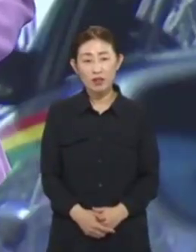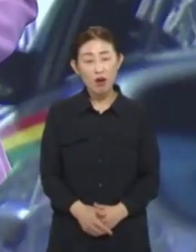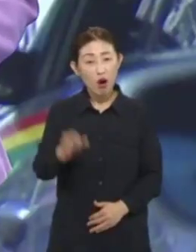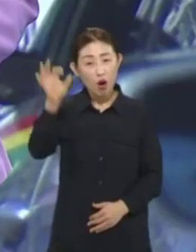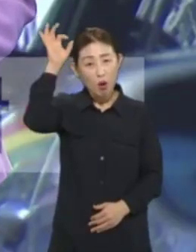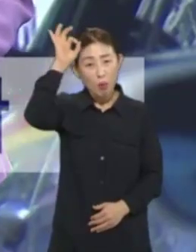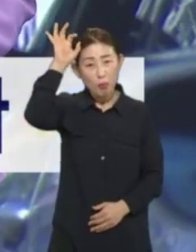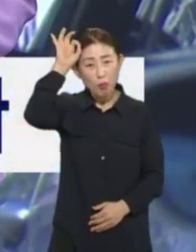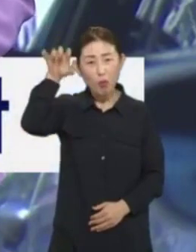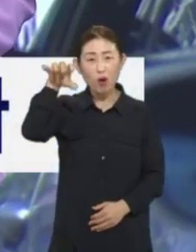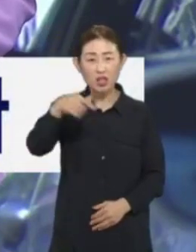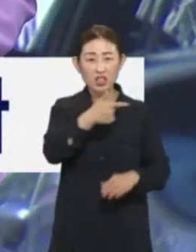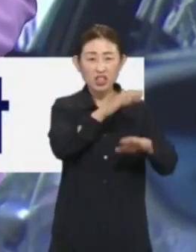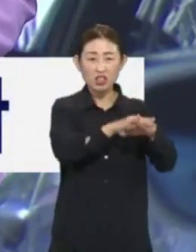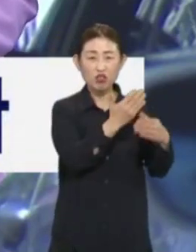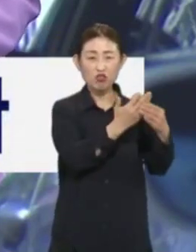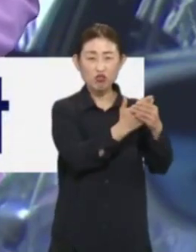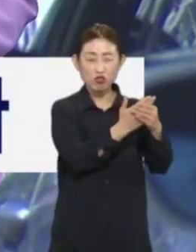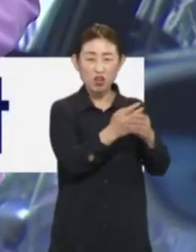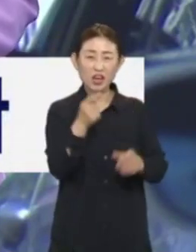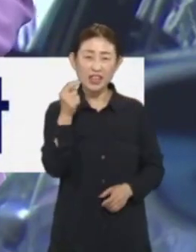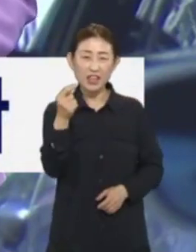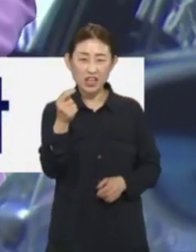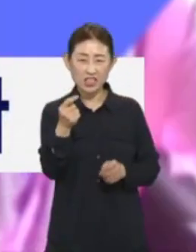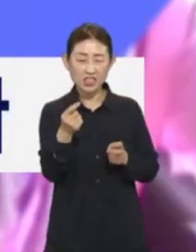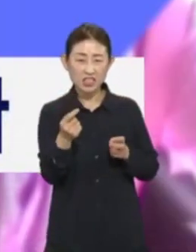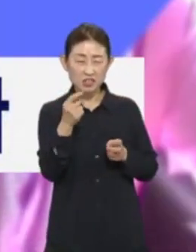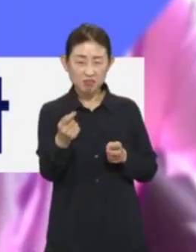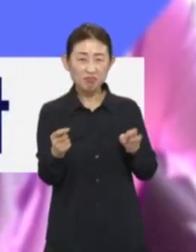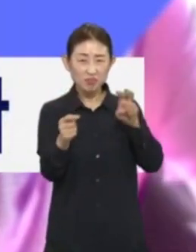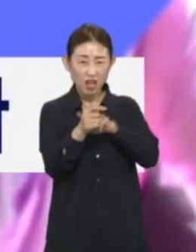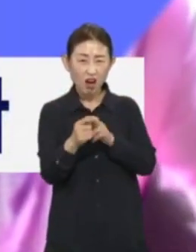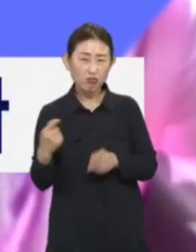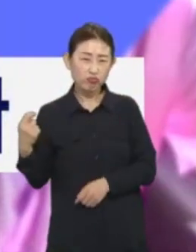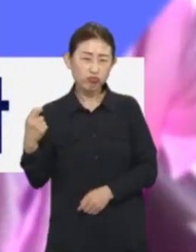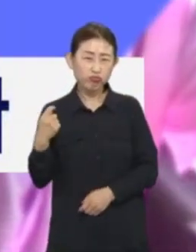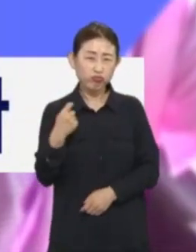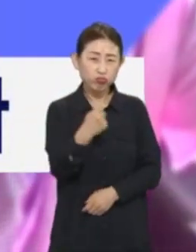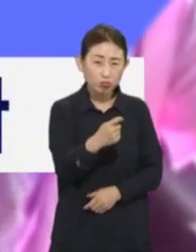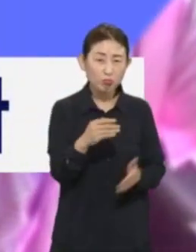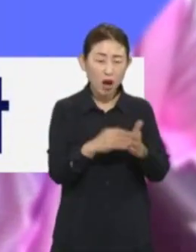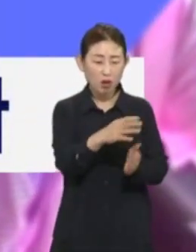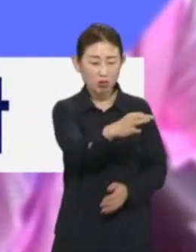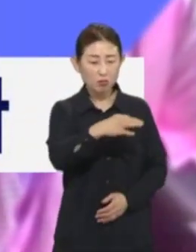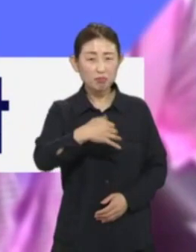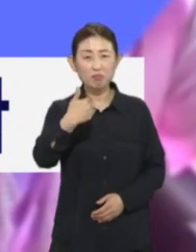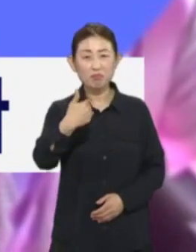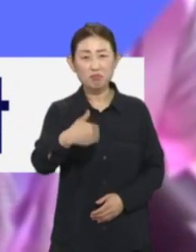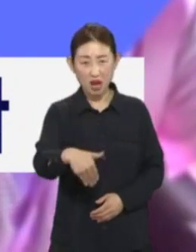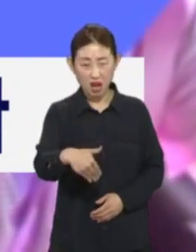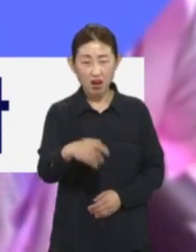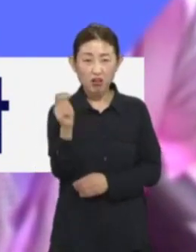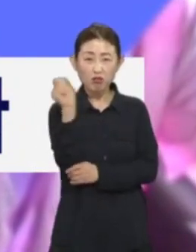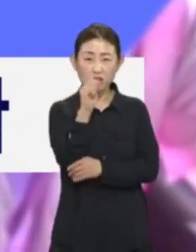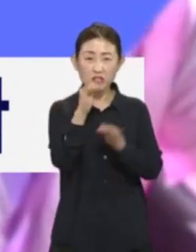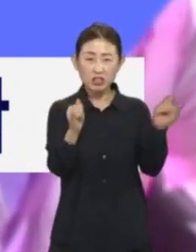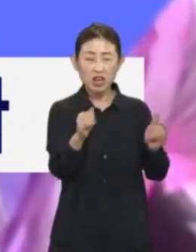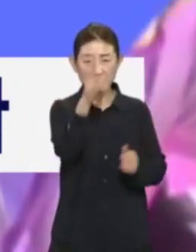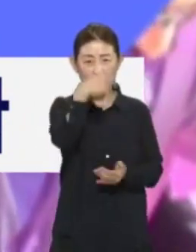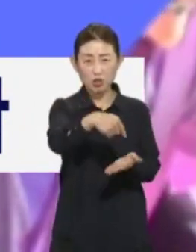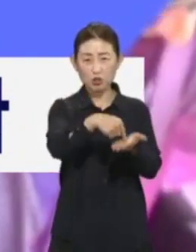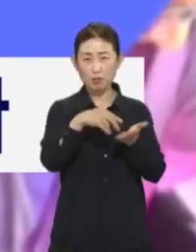대전 유성경찰서는 경북 포항에서 대전 유성까지 승객을 태우고 이동했지만 요금을 받지 못했다는 택시기사의